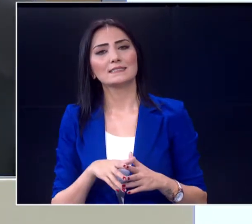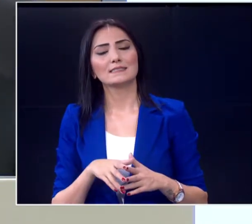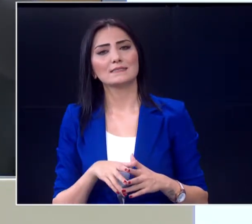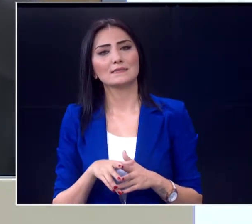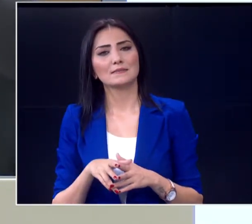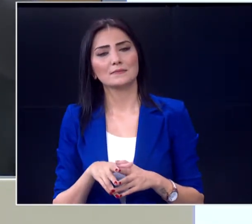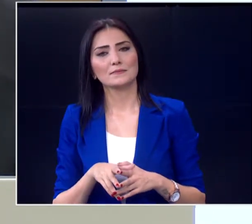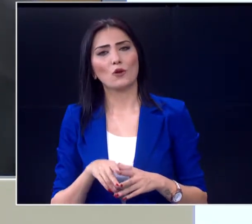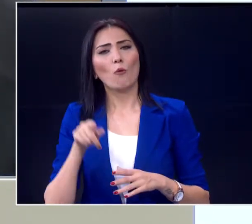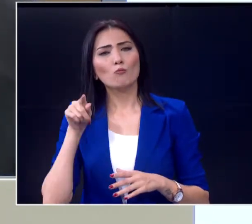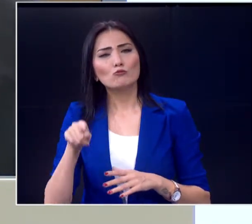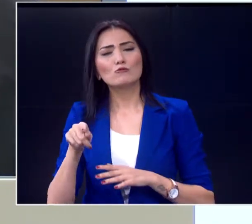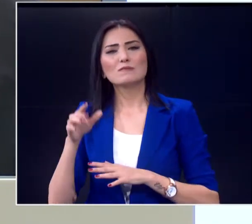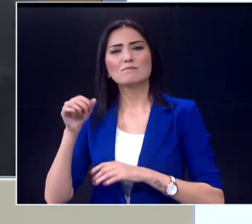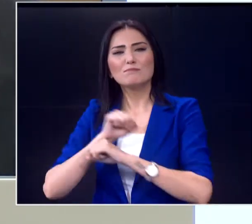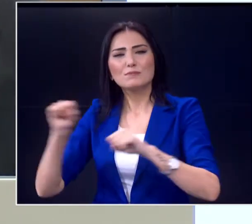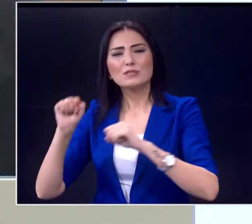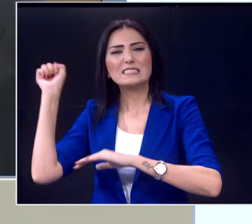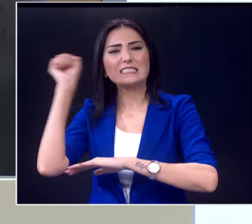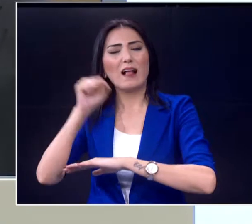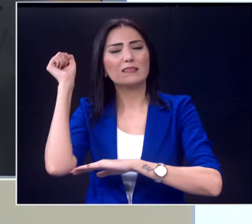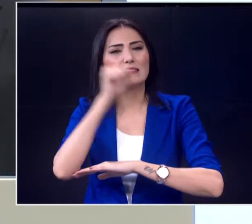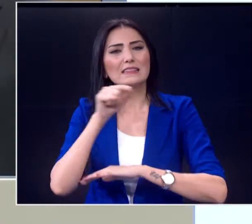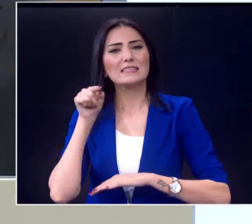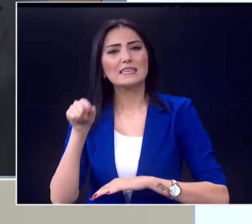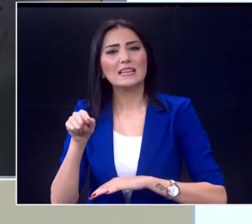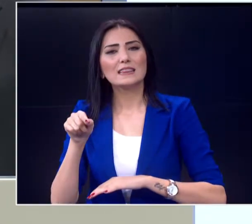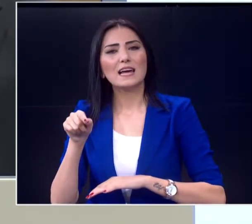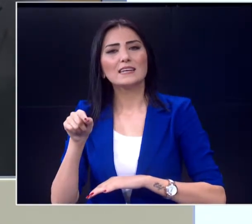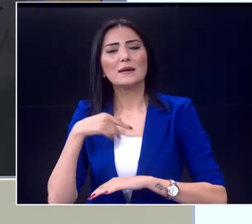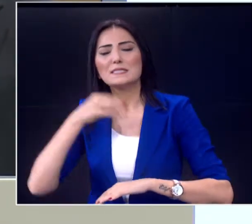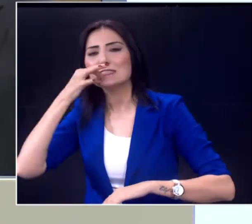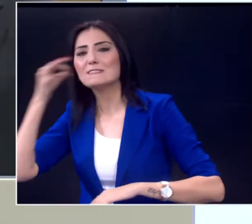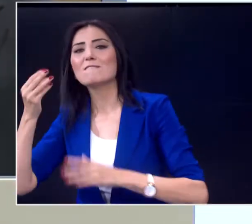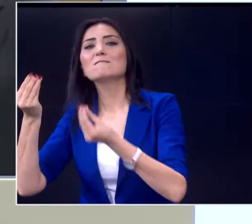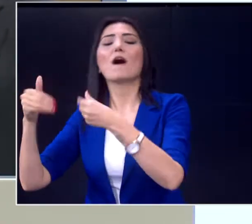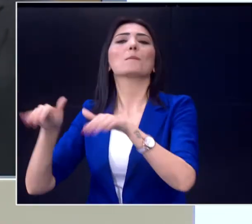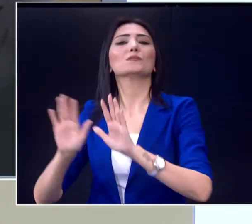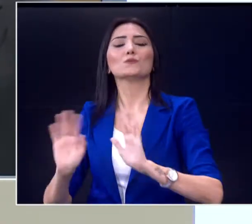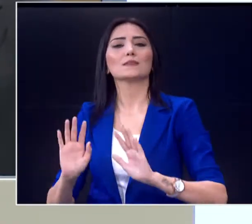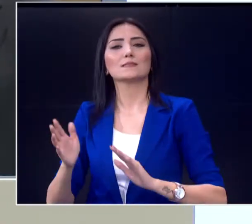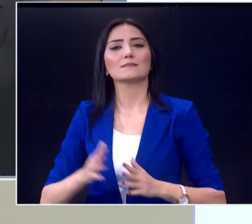Bu tacizlere, bu saldırılara pabuç bırakacak değiliz.